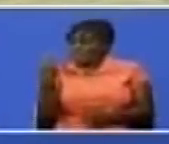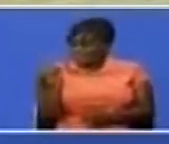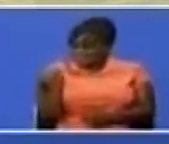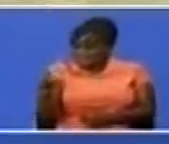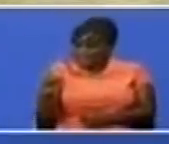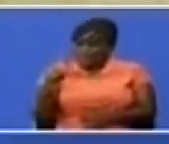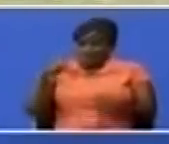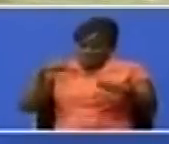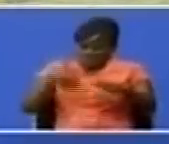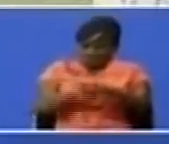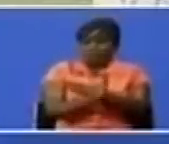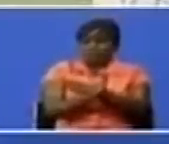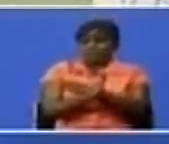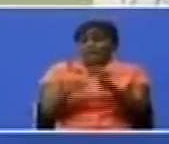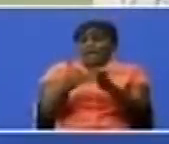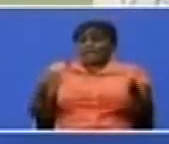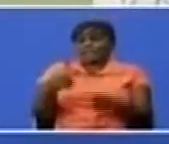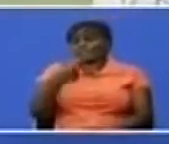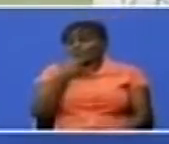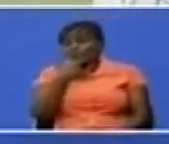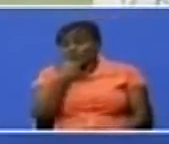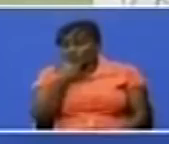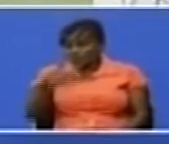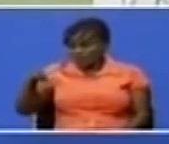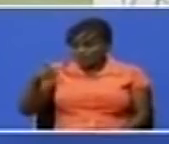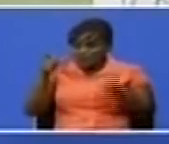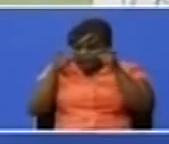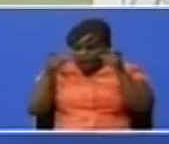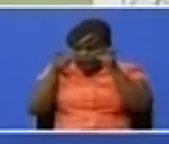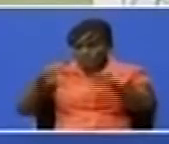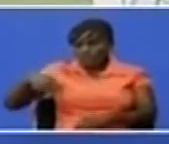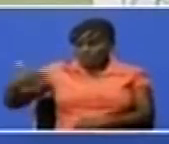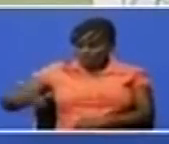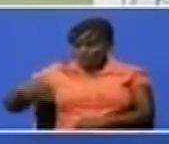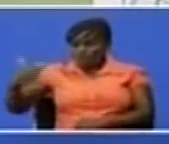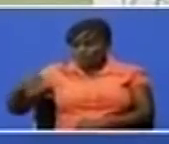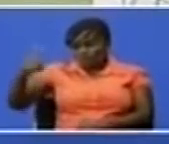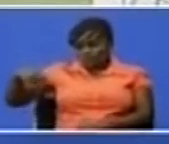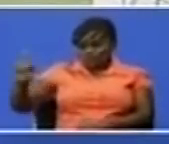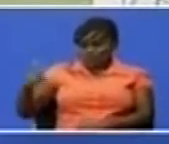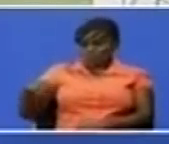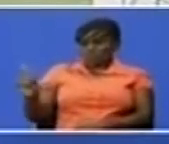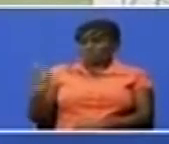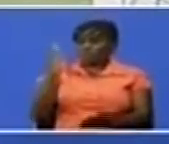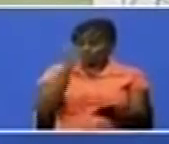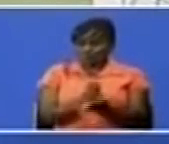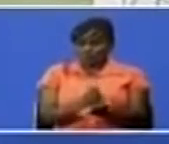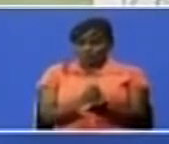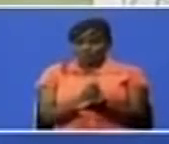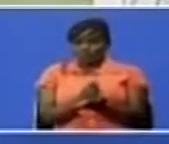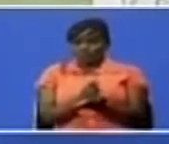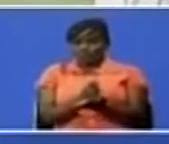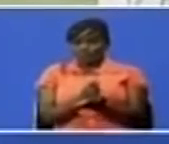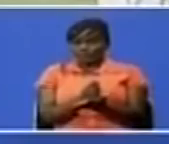huu kuwapa pigo Gor Mahia. Nakumat entry in the pitch always for win. And naturally